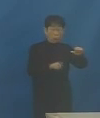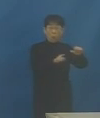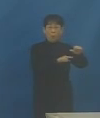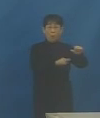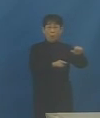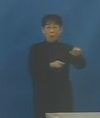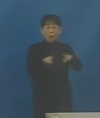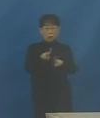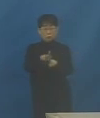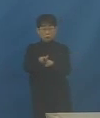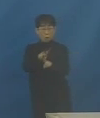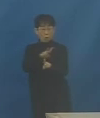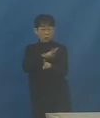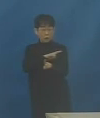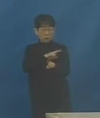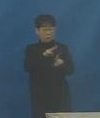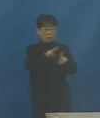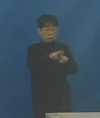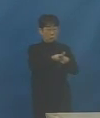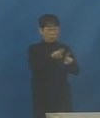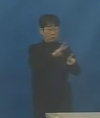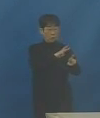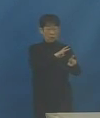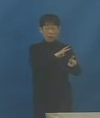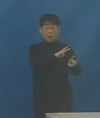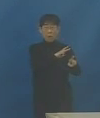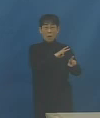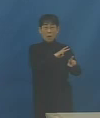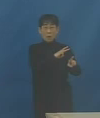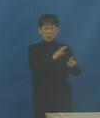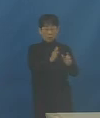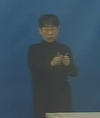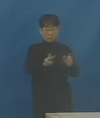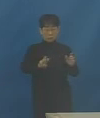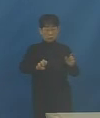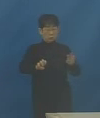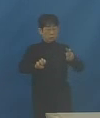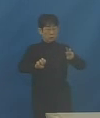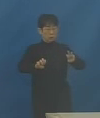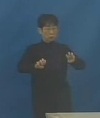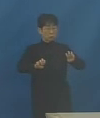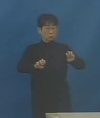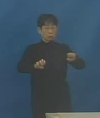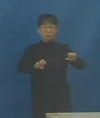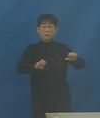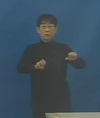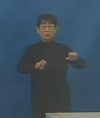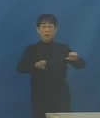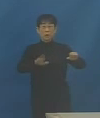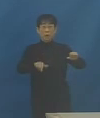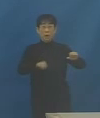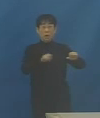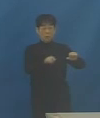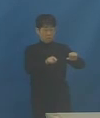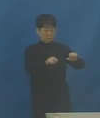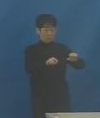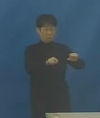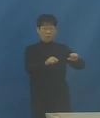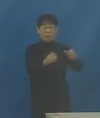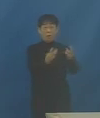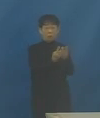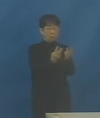こうあの実はギャップがある状態で行ってきたんですけれどもやはりあの急に航空はスキブ大きくなった時